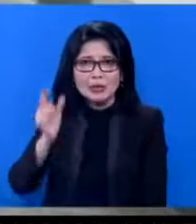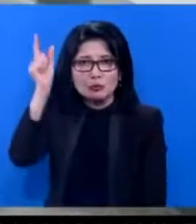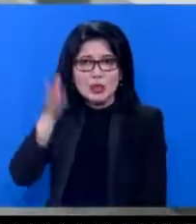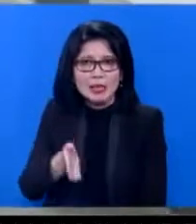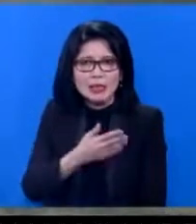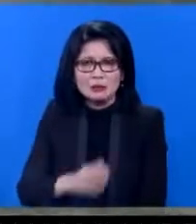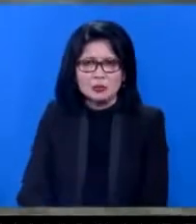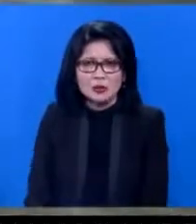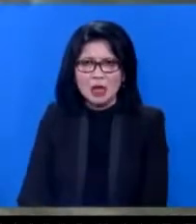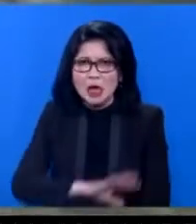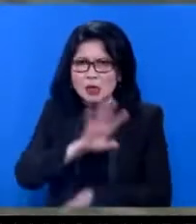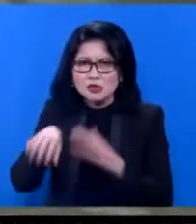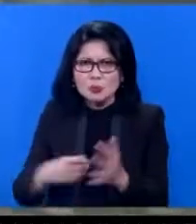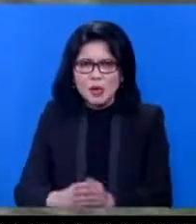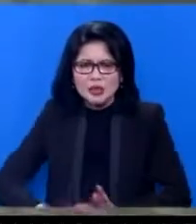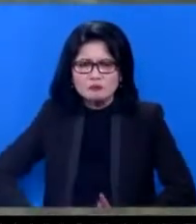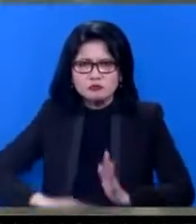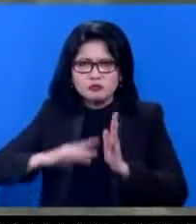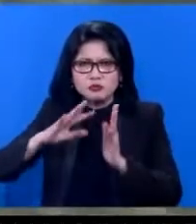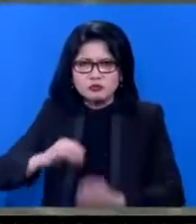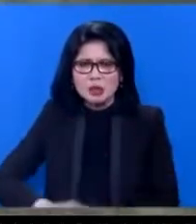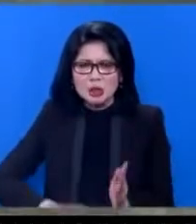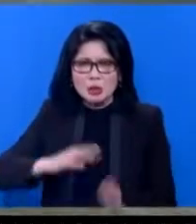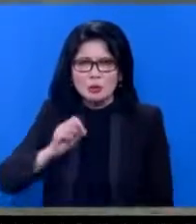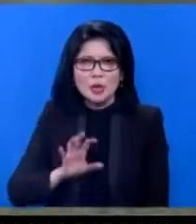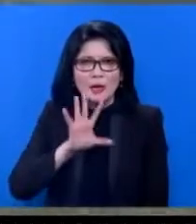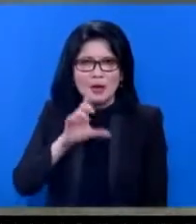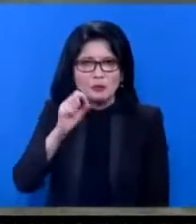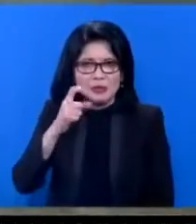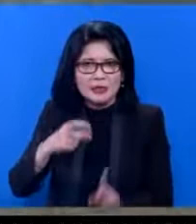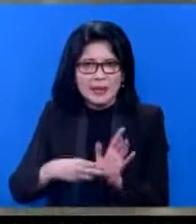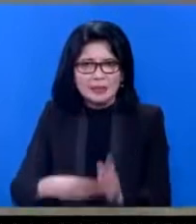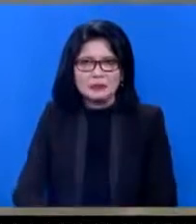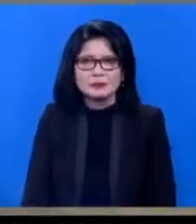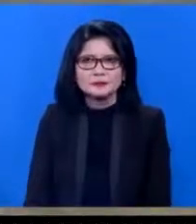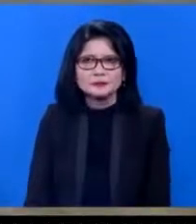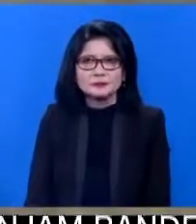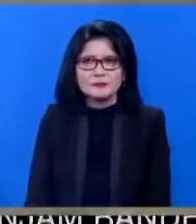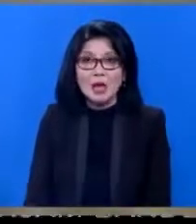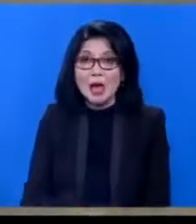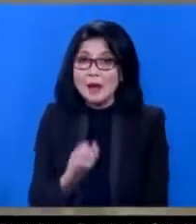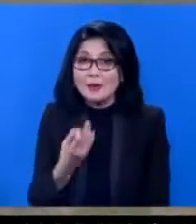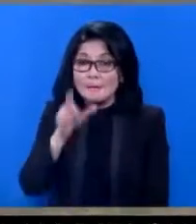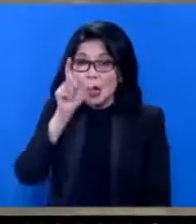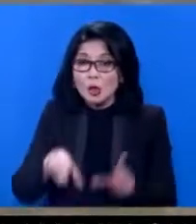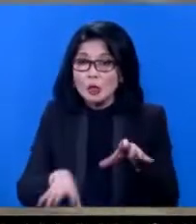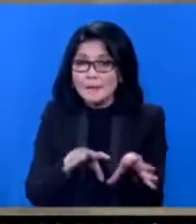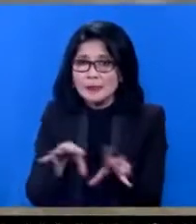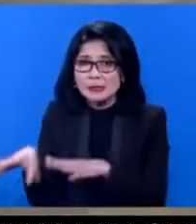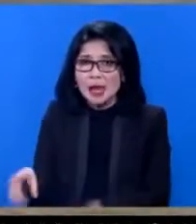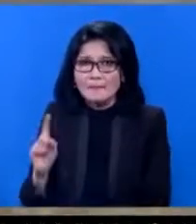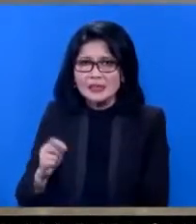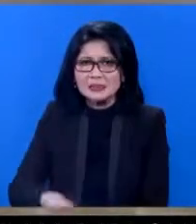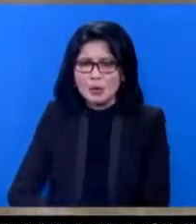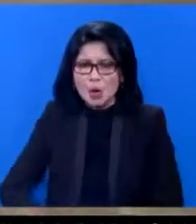Timur sebagian besar tergenang banjir dengan ketinggian rata-rata 50 cm. Bahkan beberapa warga memilih mengungsi karena banjir